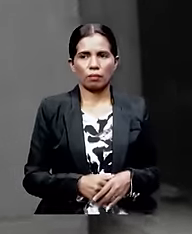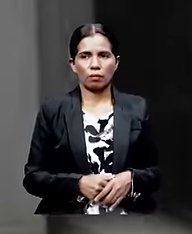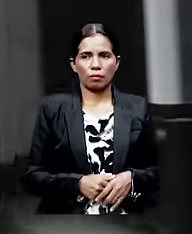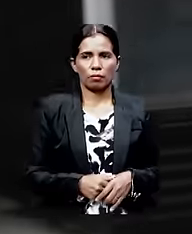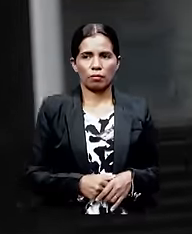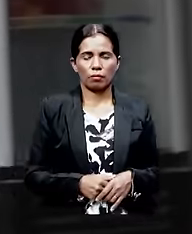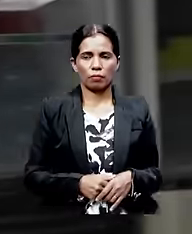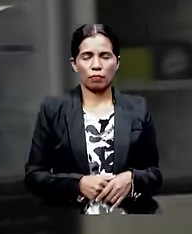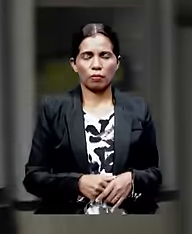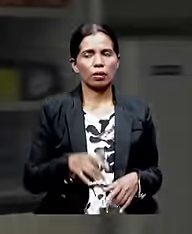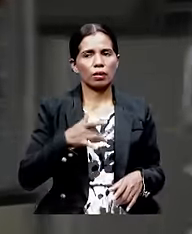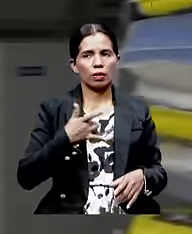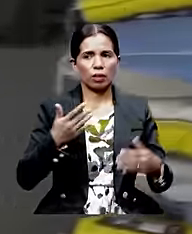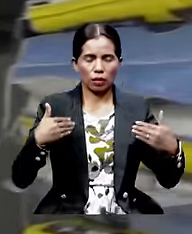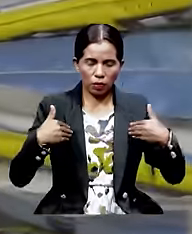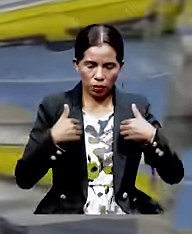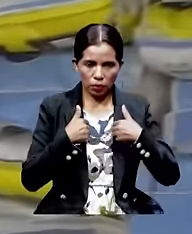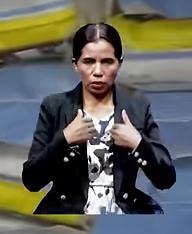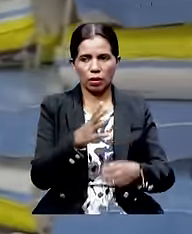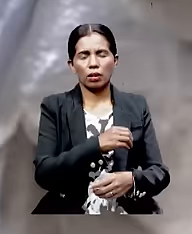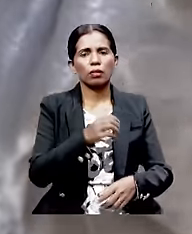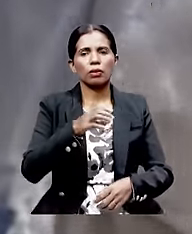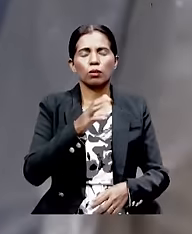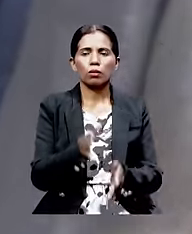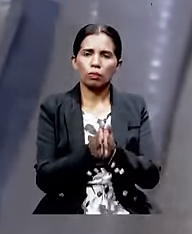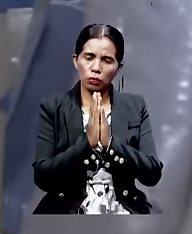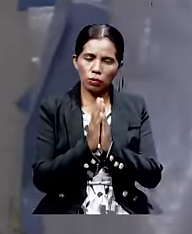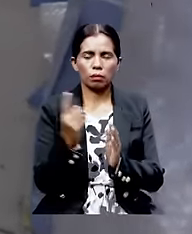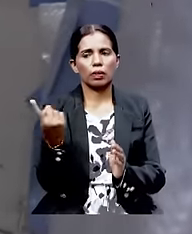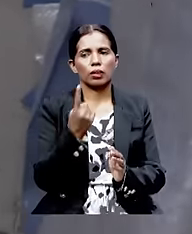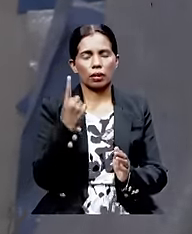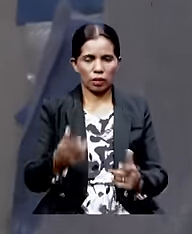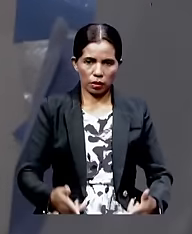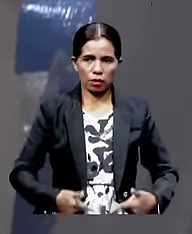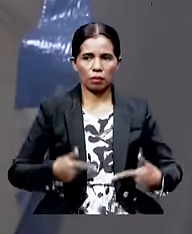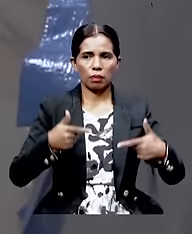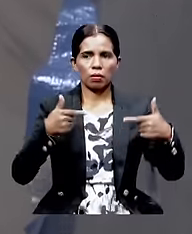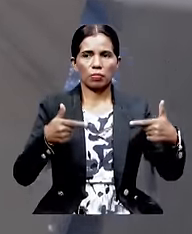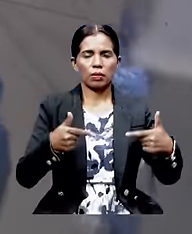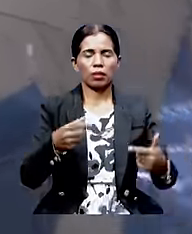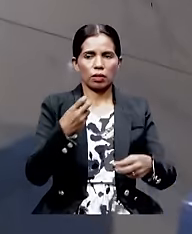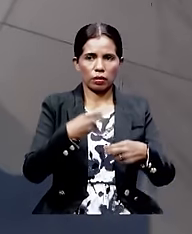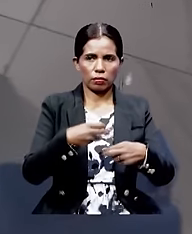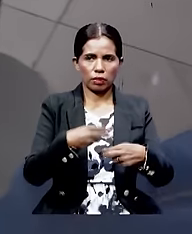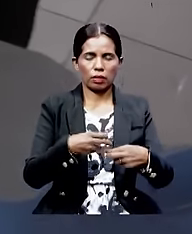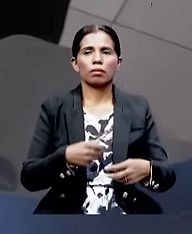Dala barak senti kolen atu halerik base, iha jornada moris en lebih difisil.